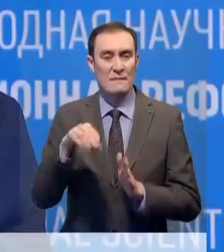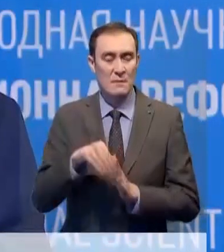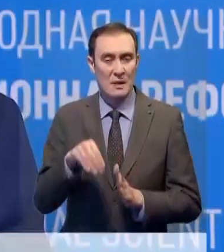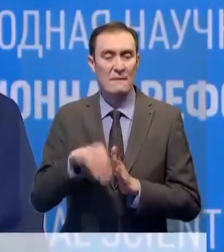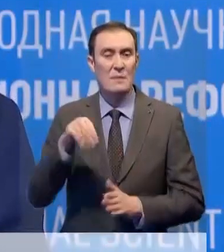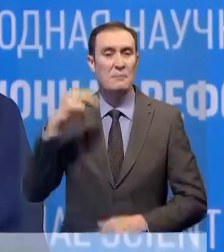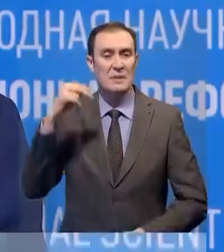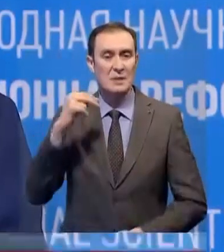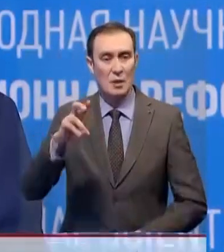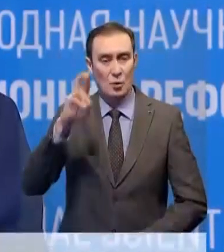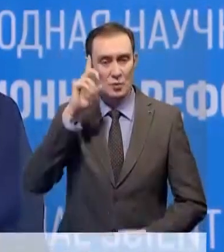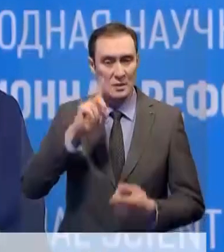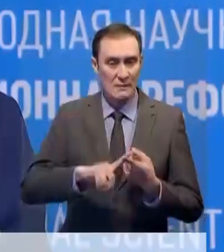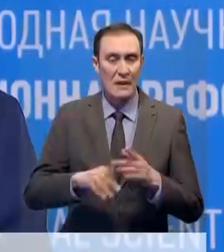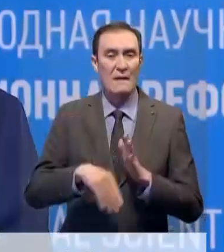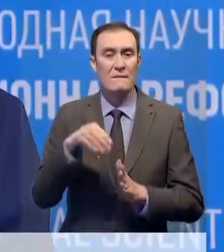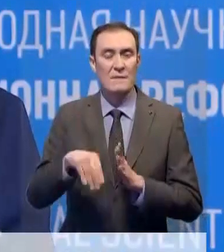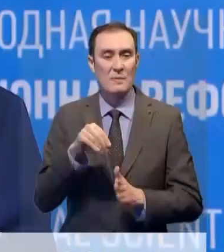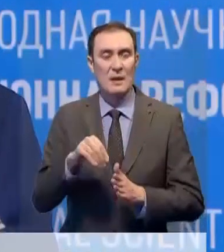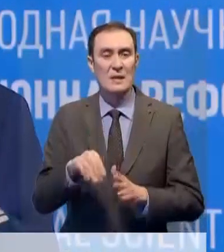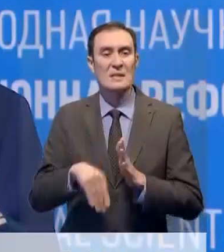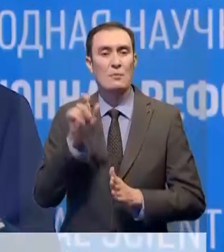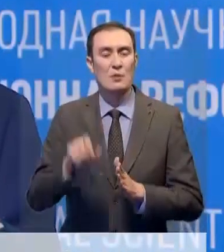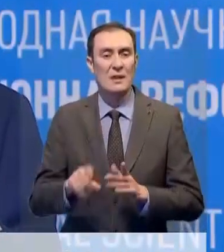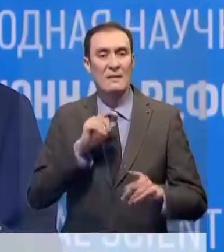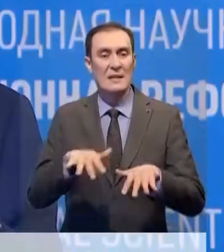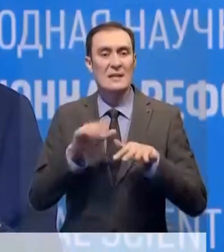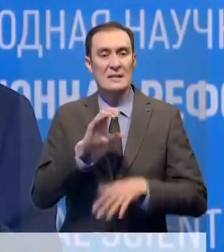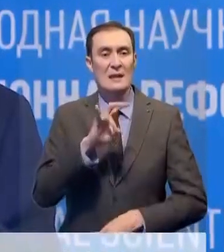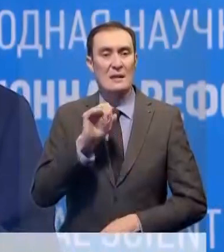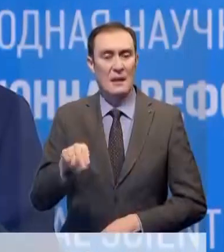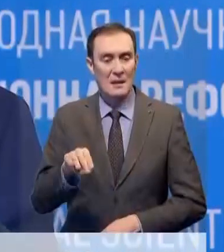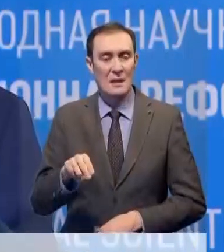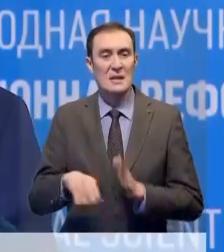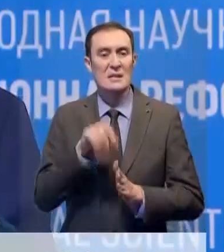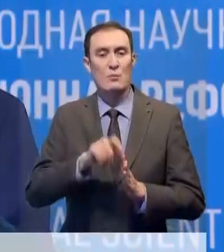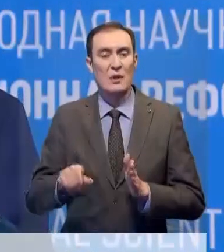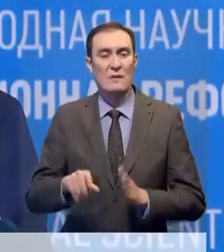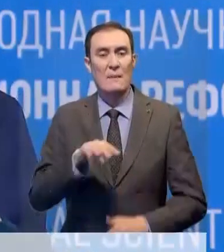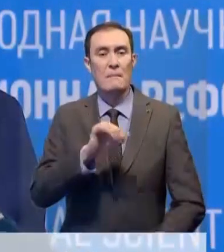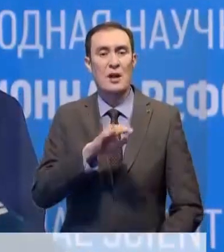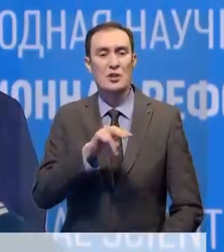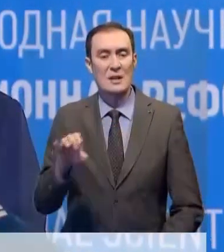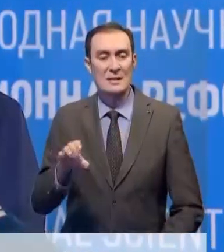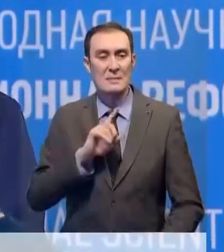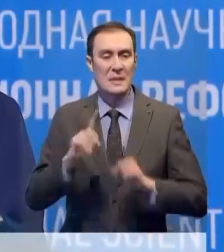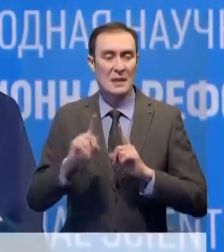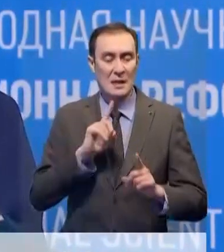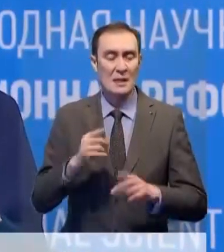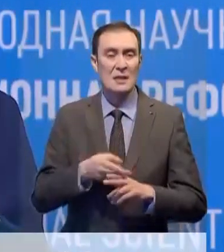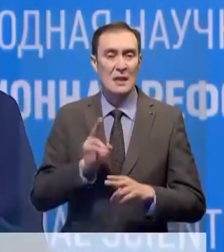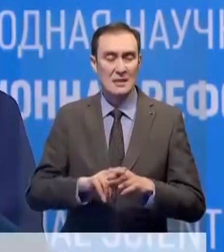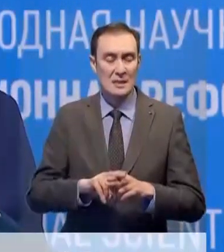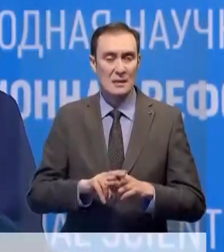выборы президента страны, выборы депутатов Сената, депутатов Мажилиса, Маслихатов. И вот совсем